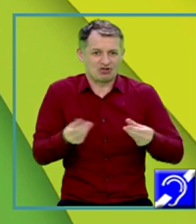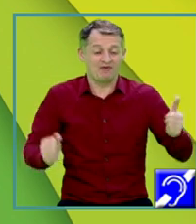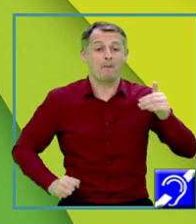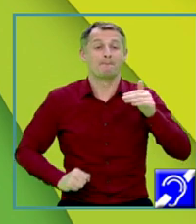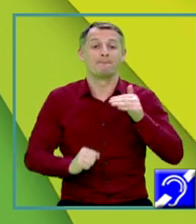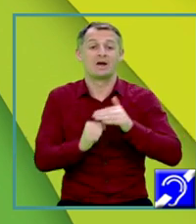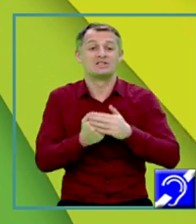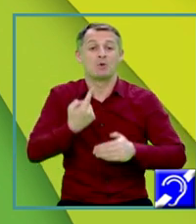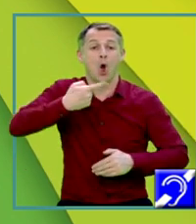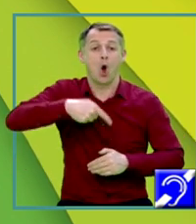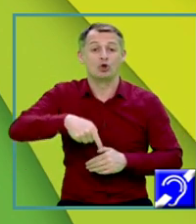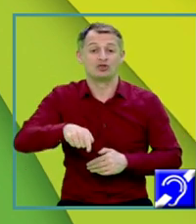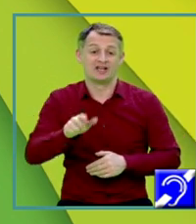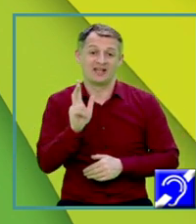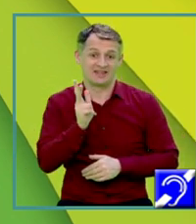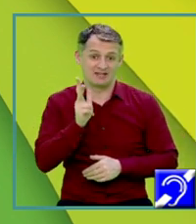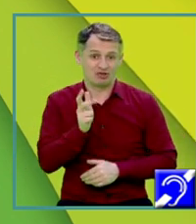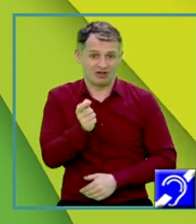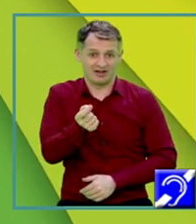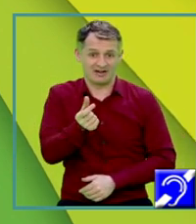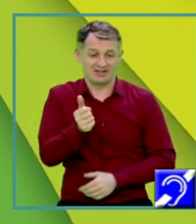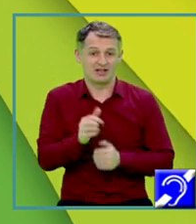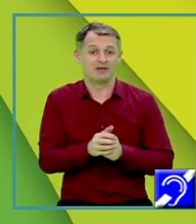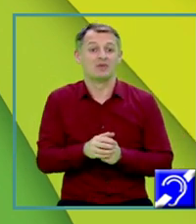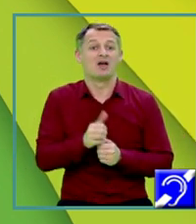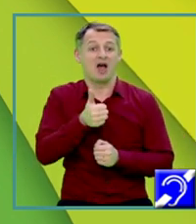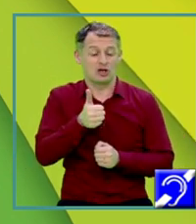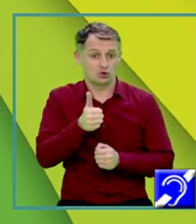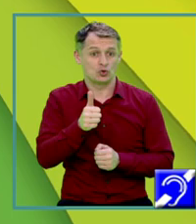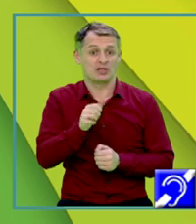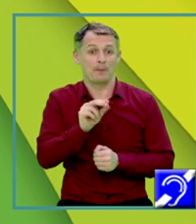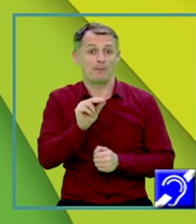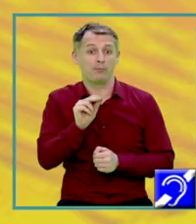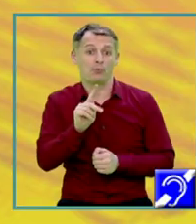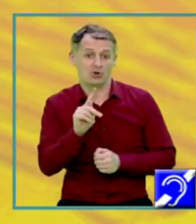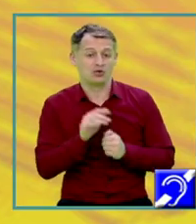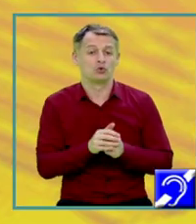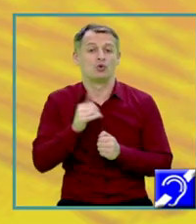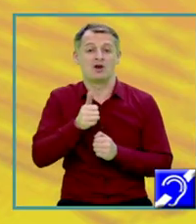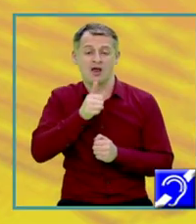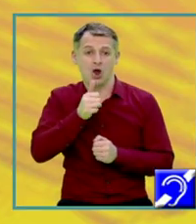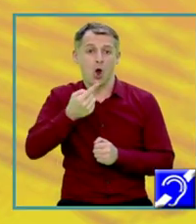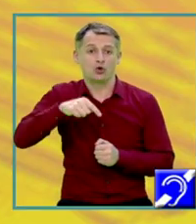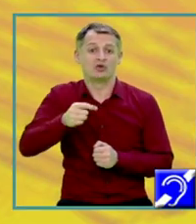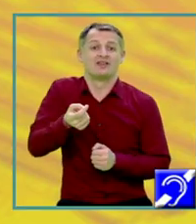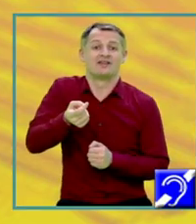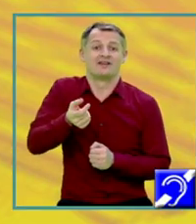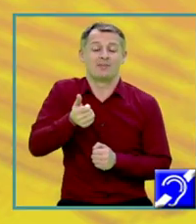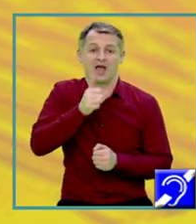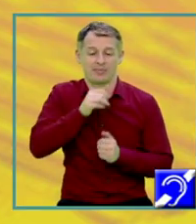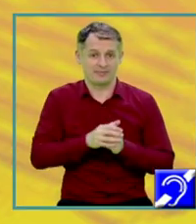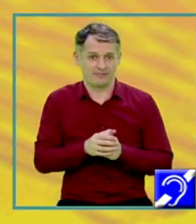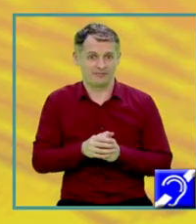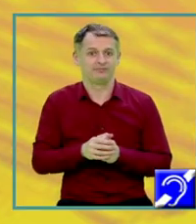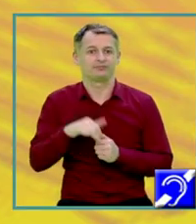maximum 113 grame de azotat de potasiu în 100 de grame de apă. Solubilitatea substanțelor în